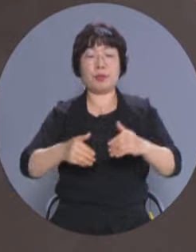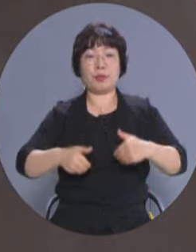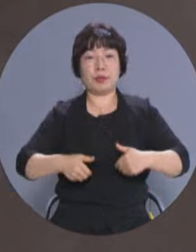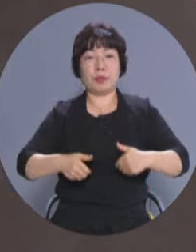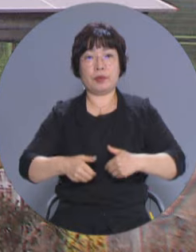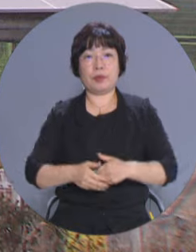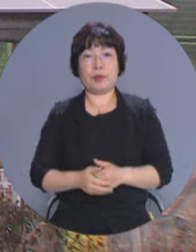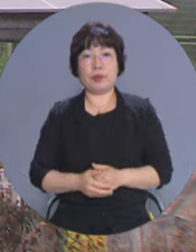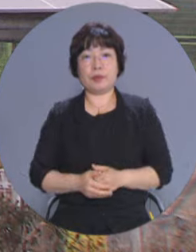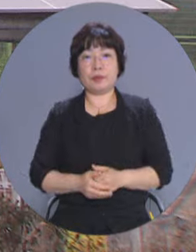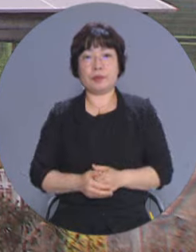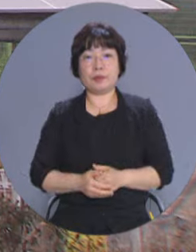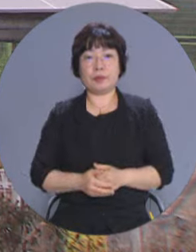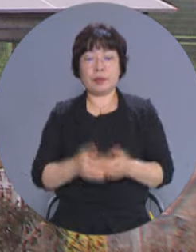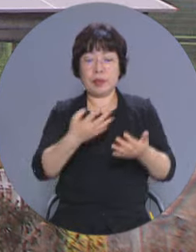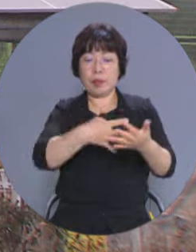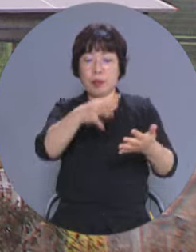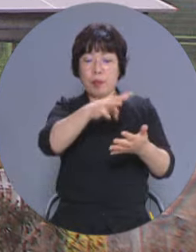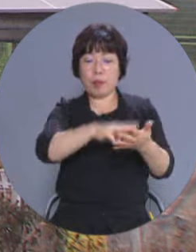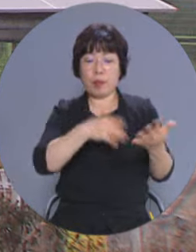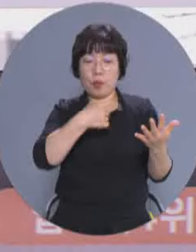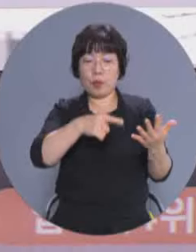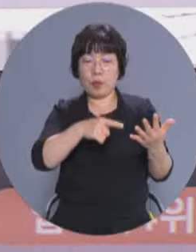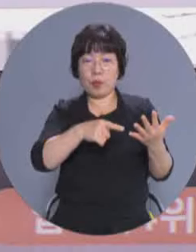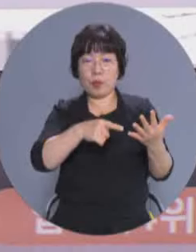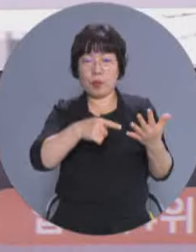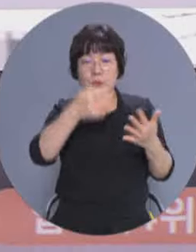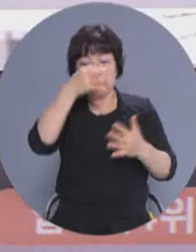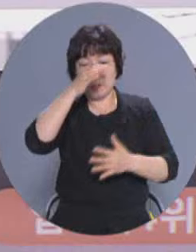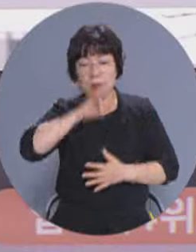보니까 또 시간표는 교육과정 효과를